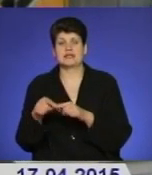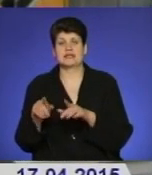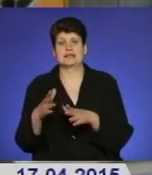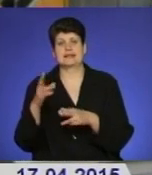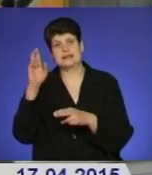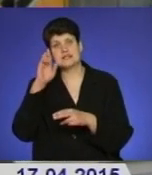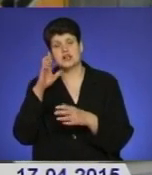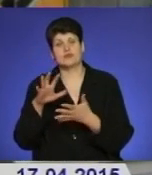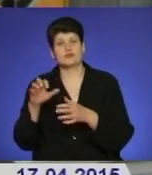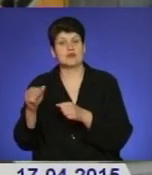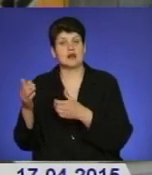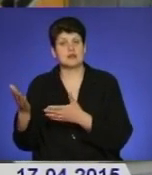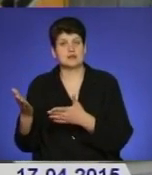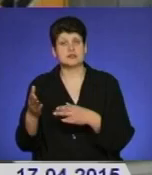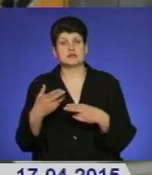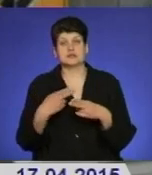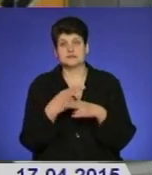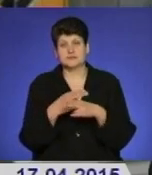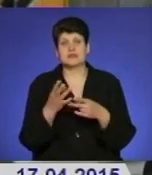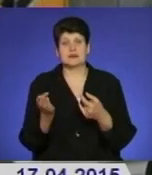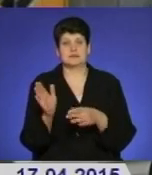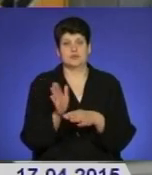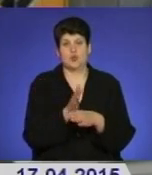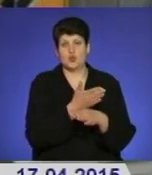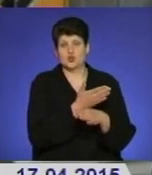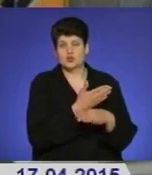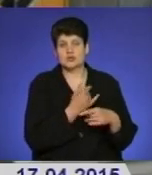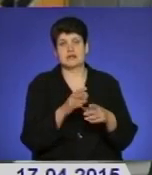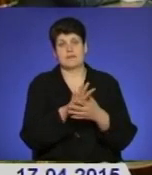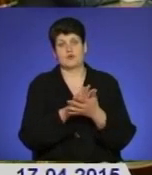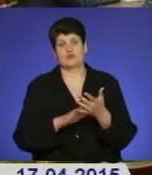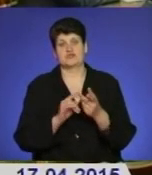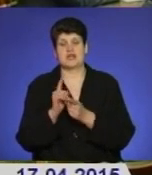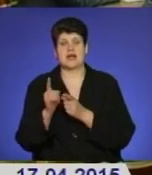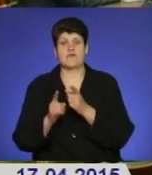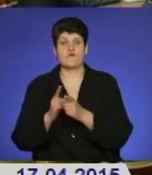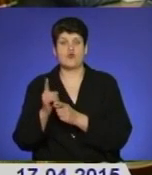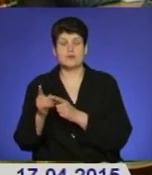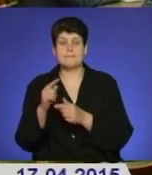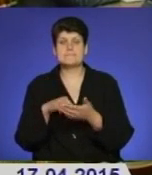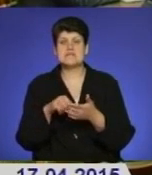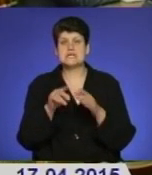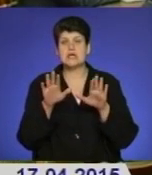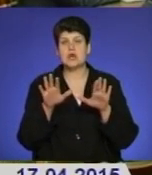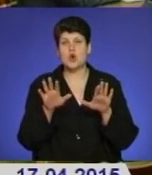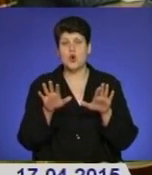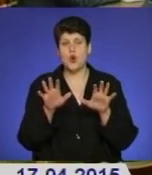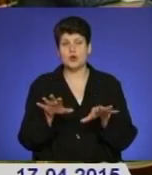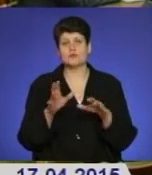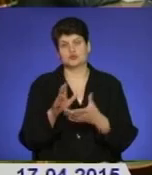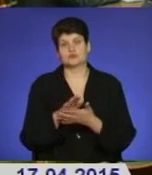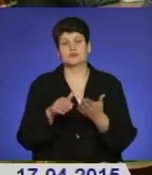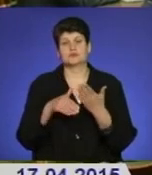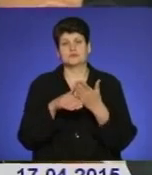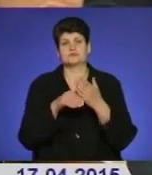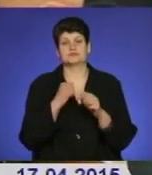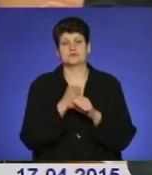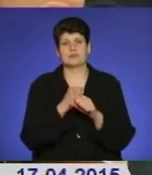перепони. Тому ці перепони потрібно якомога швидше усунути для продовження реформ. Міські голови сприятимуть роботі профільних комітетів